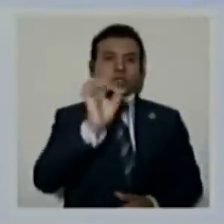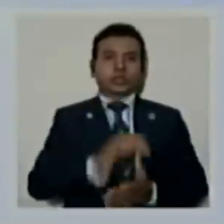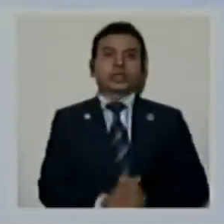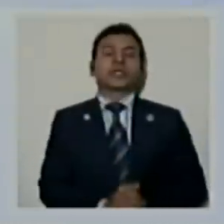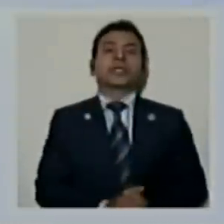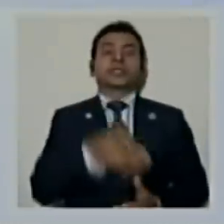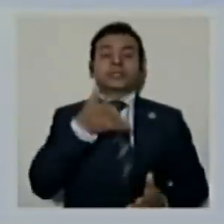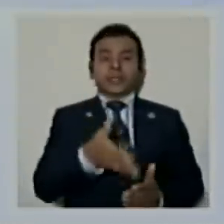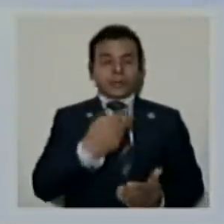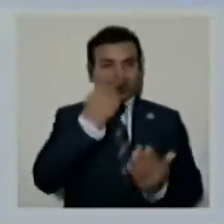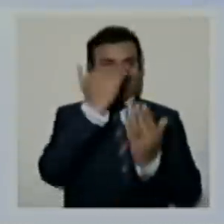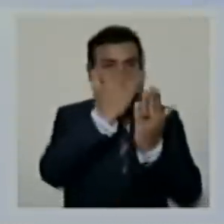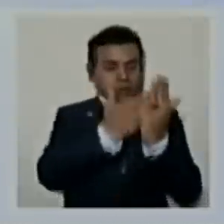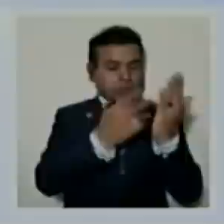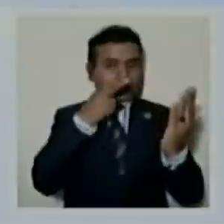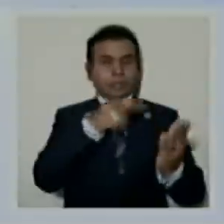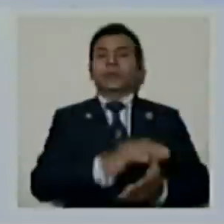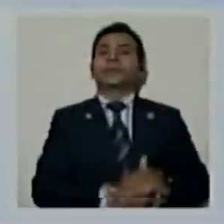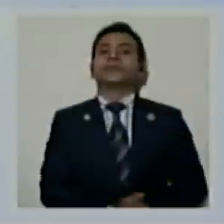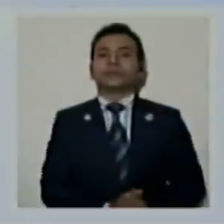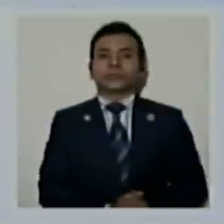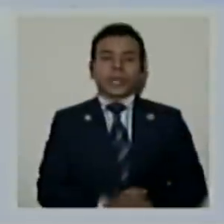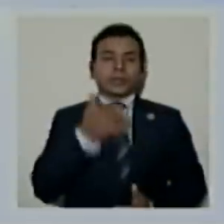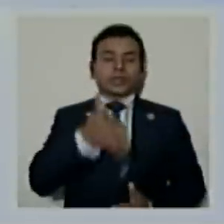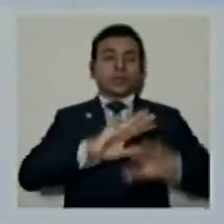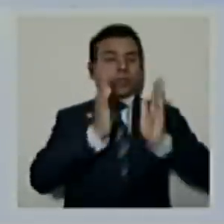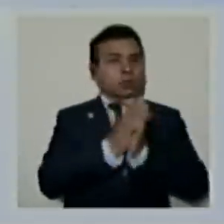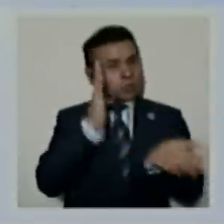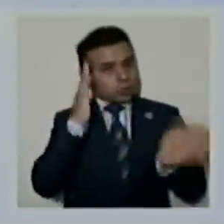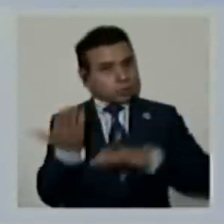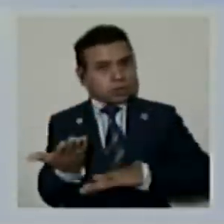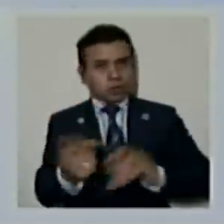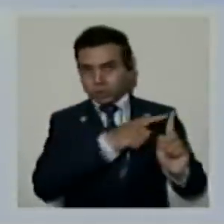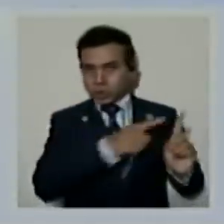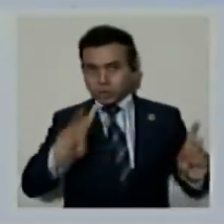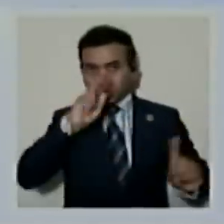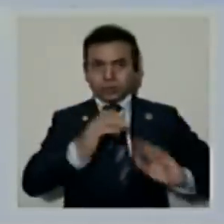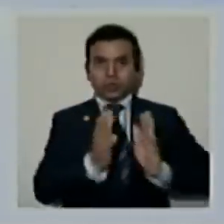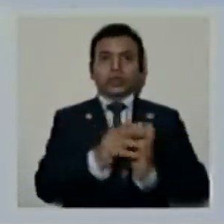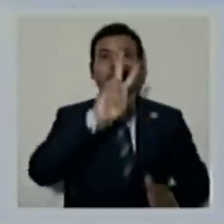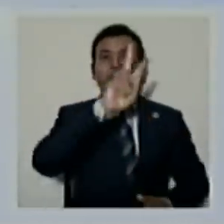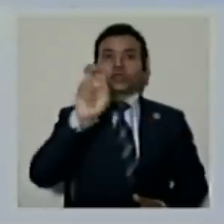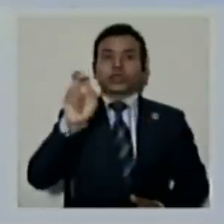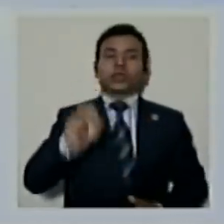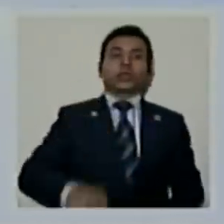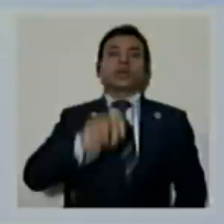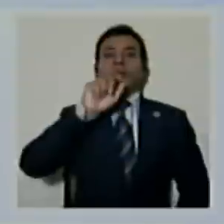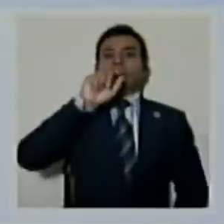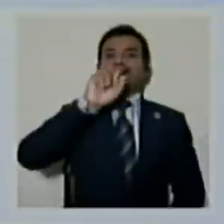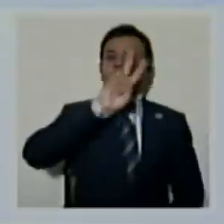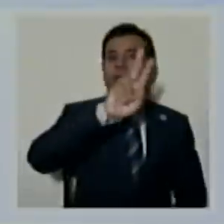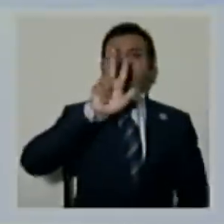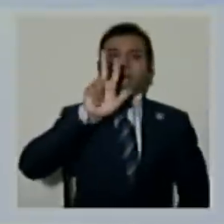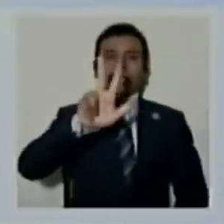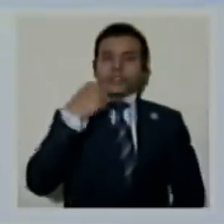18.10% এবং মৃত্যুর হার 1.5%, যেটা সমাপ্ত যদি আমরা দেখি প্রক্রিয়া সেটা। আমাদের